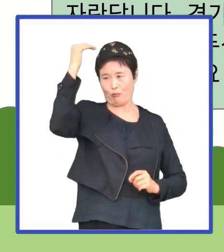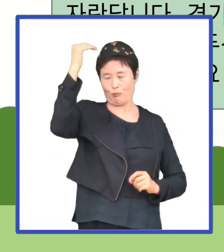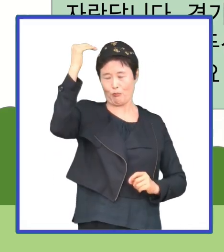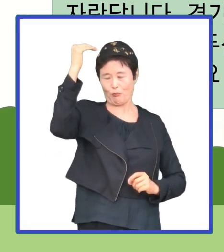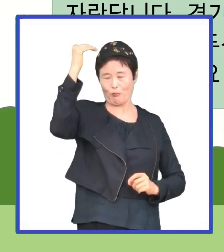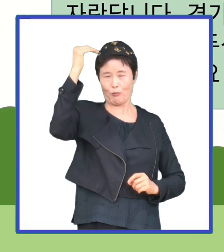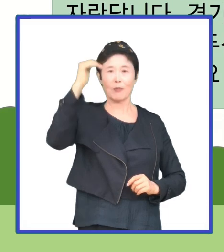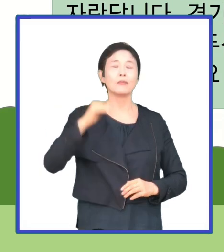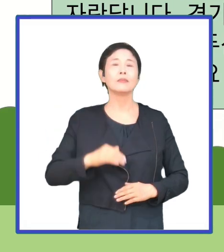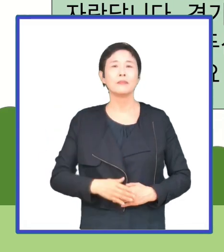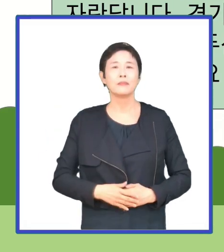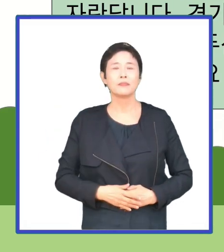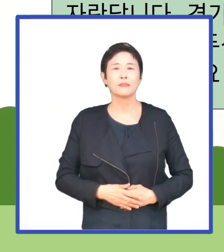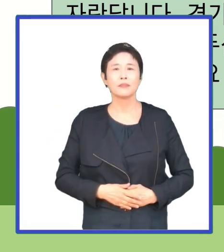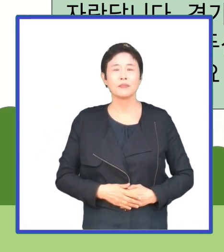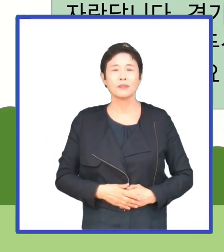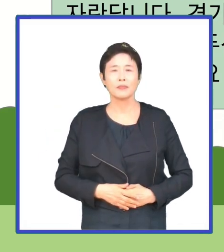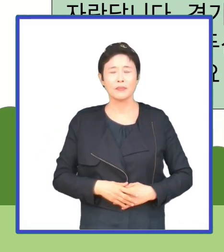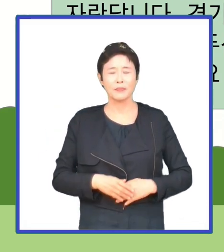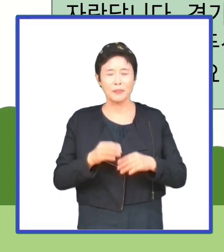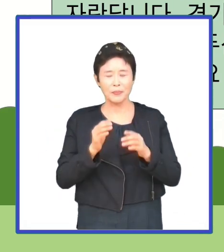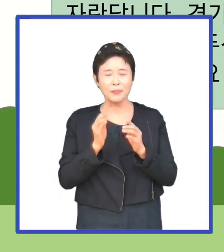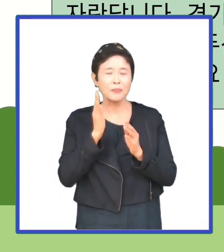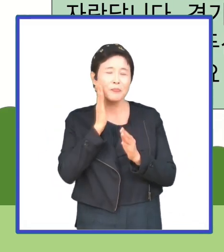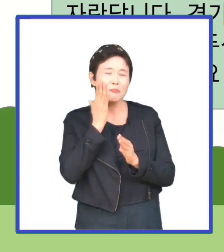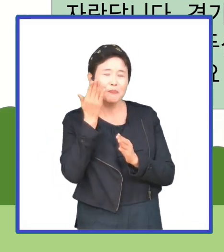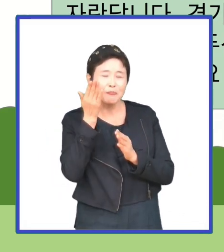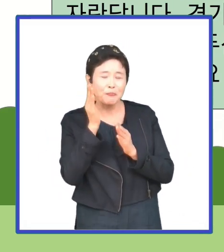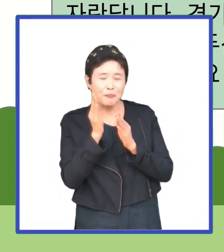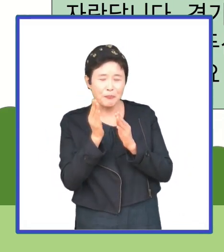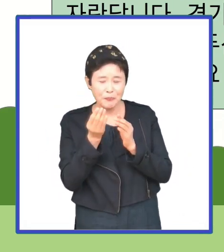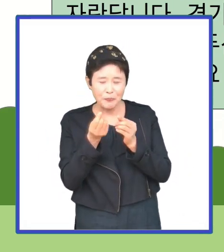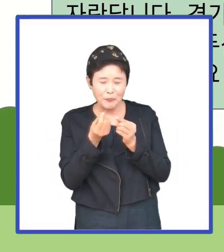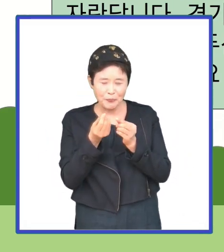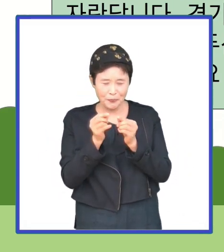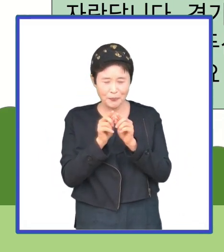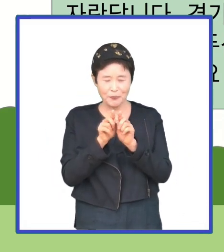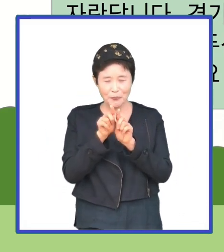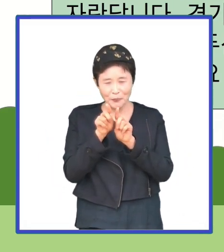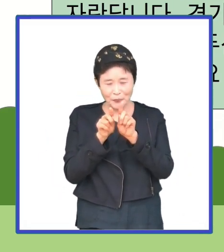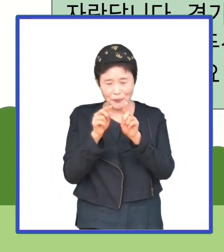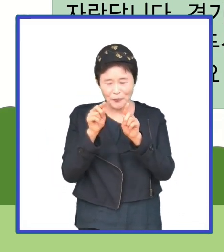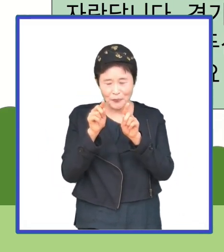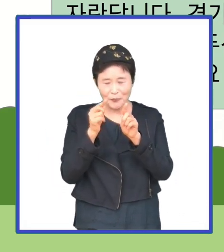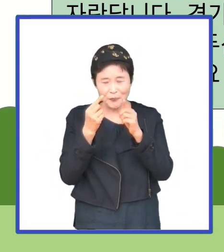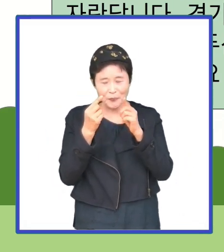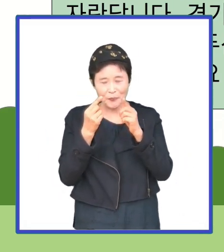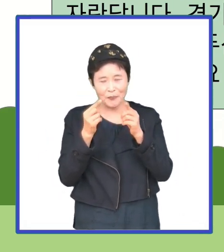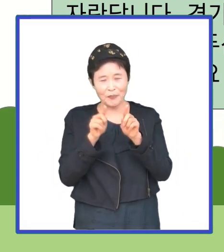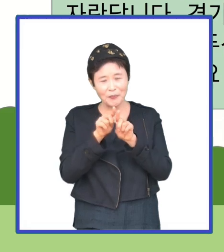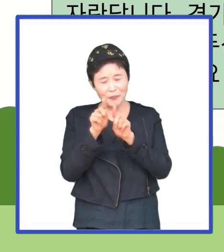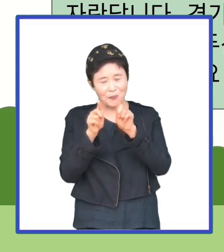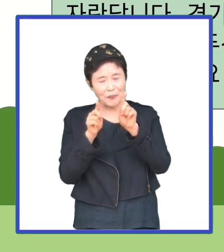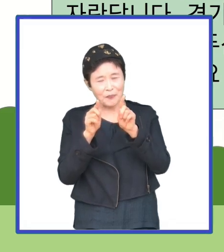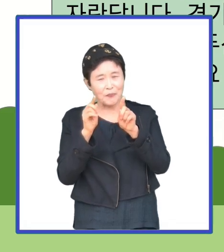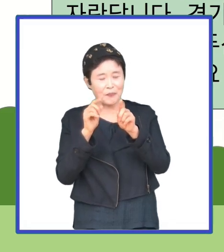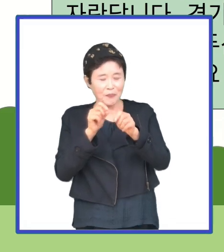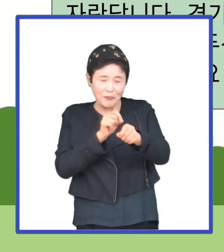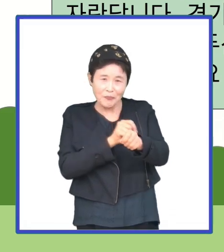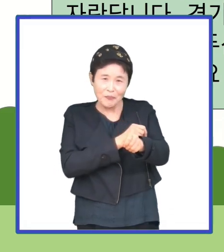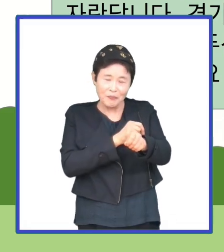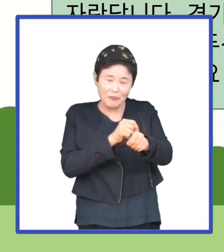10m까지도 자란다고 해요. 비늘처럼 달리는 잎은 작고 두 개의 백색 줄이 뚜렷하게 발달된 것이